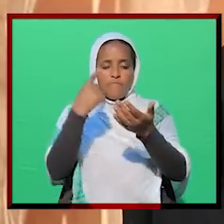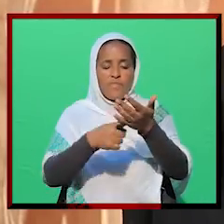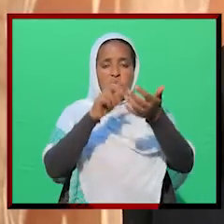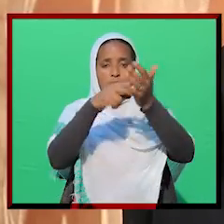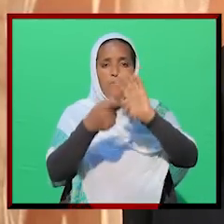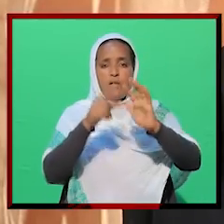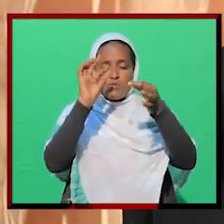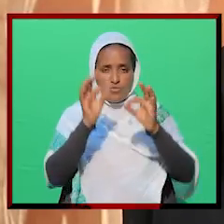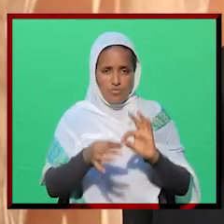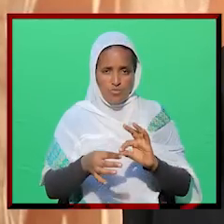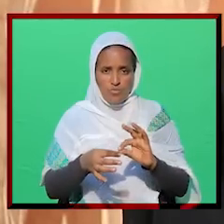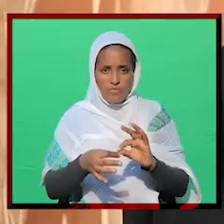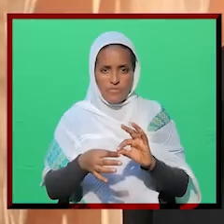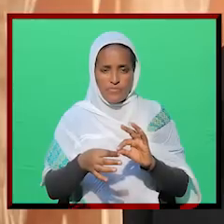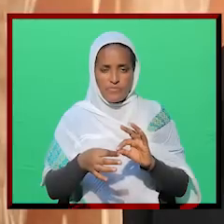እነሱም ጸጋዎች ራሱ